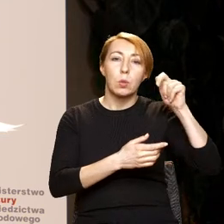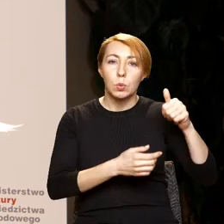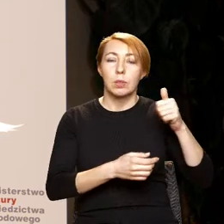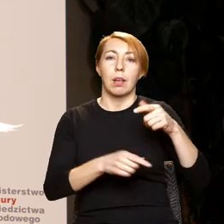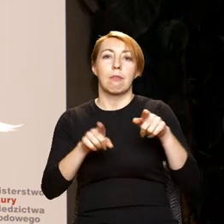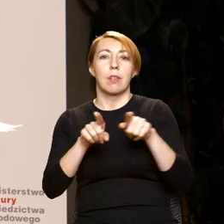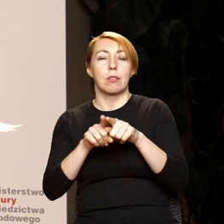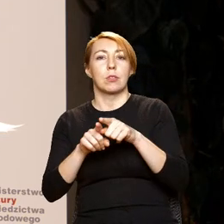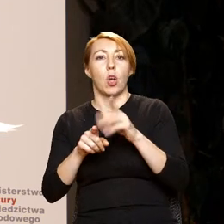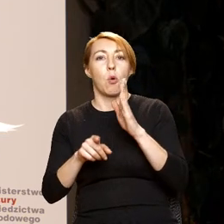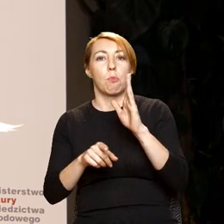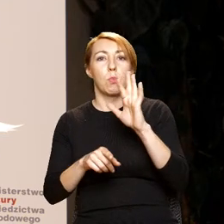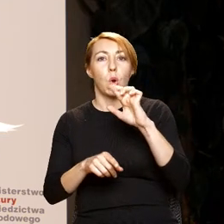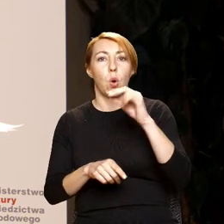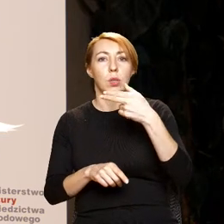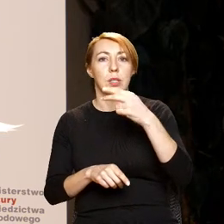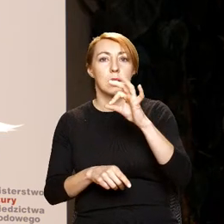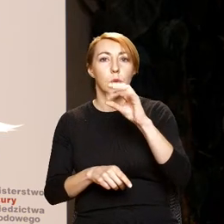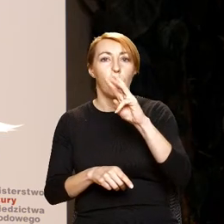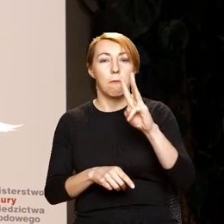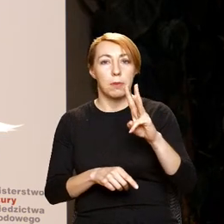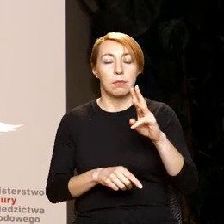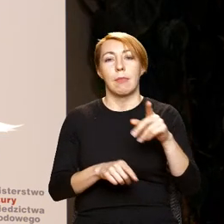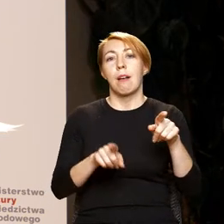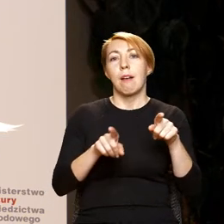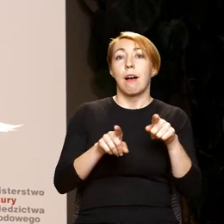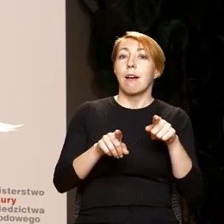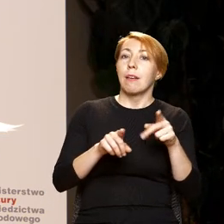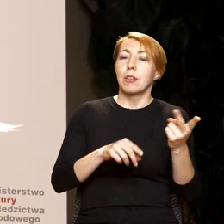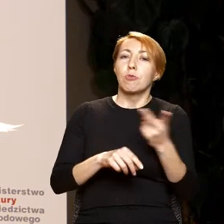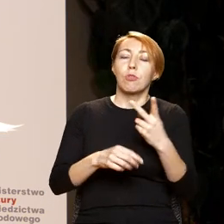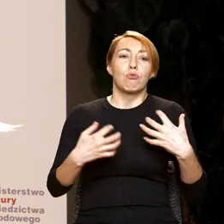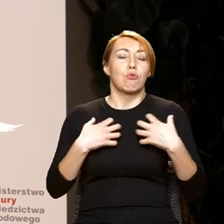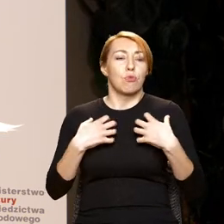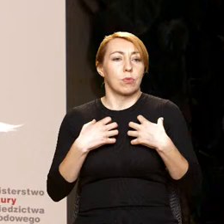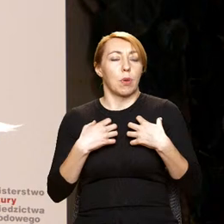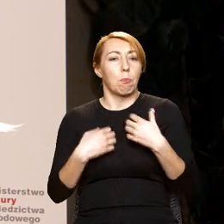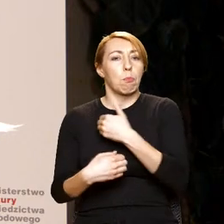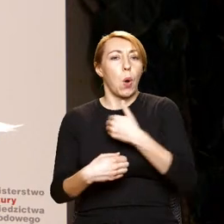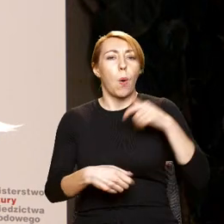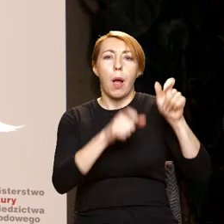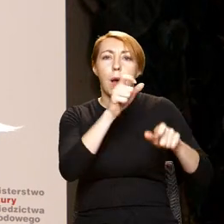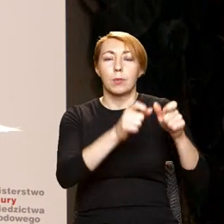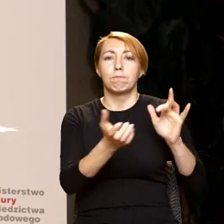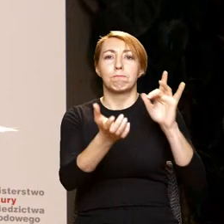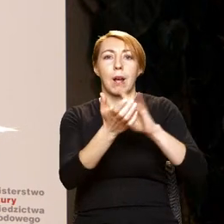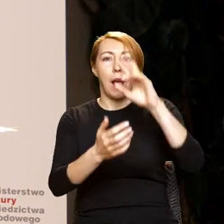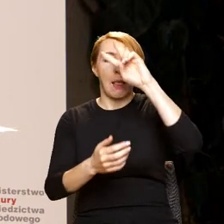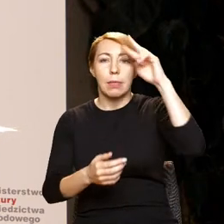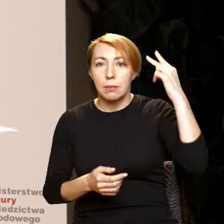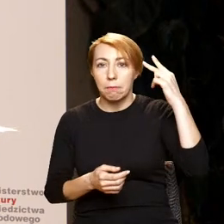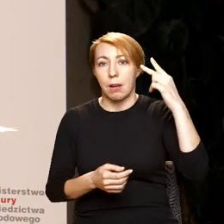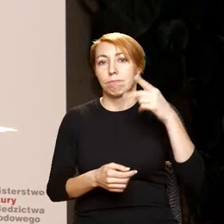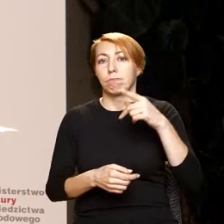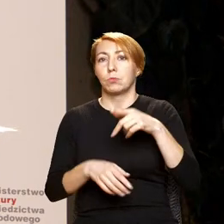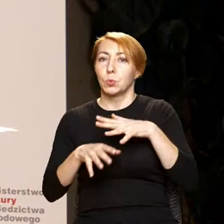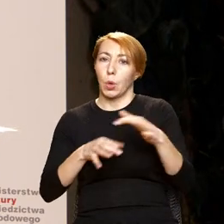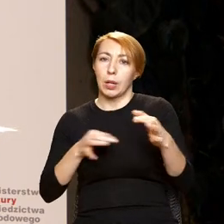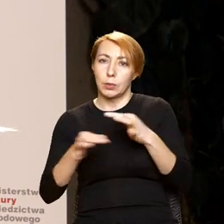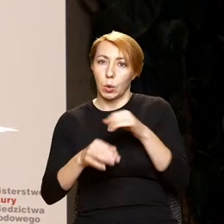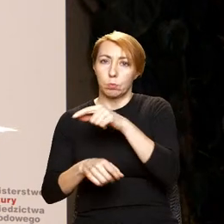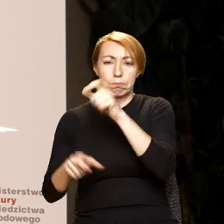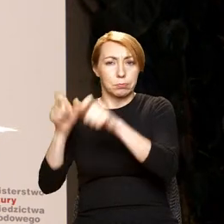Bronisława Piłsudskiego, ale też badacze po prostu życia Polaków na Litwie, historii Litwy czekali.